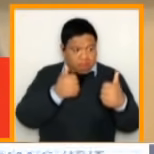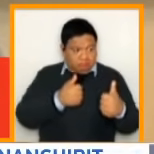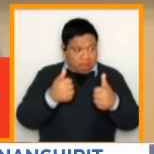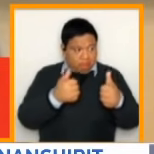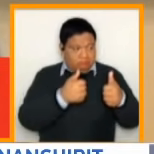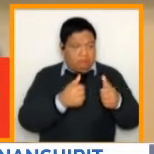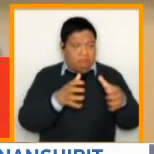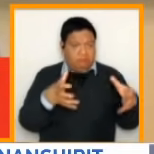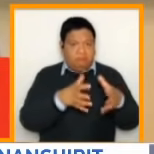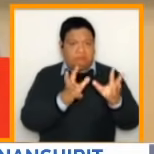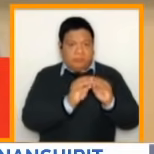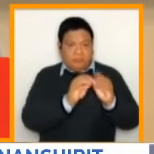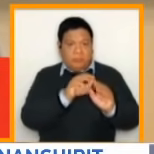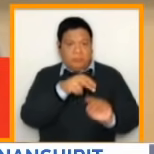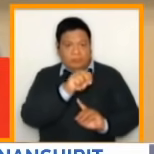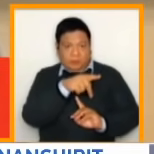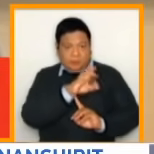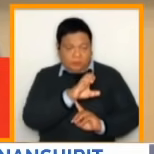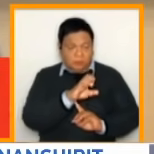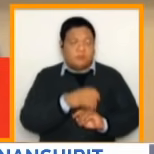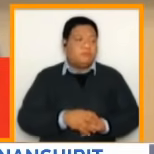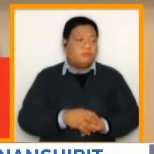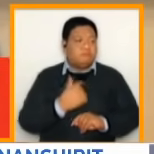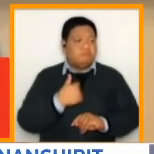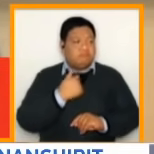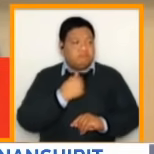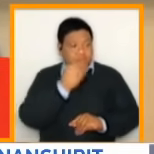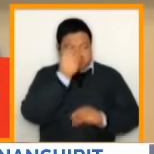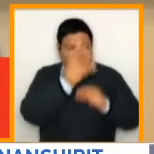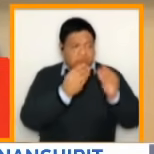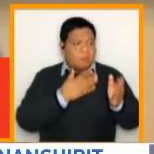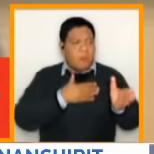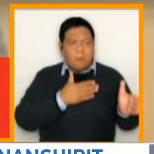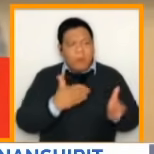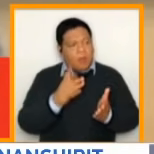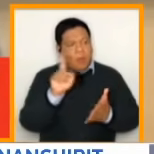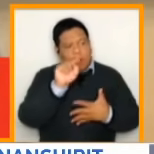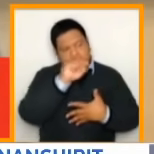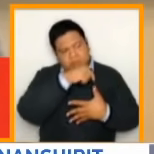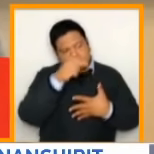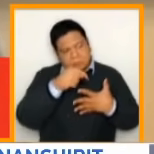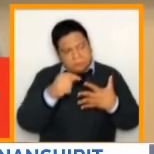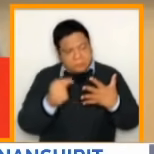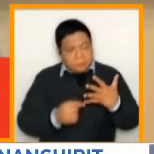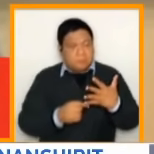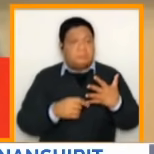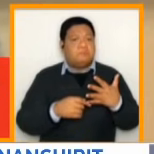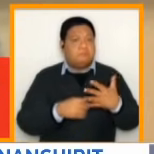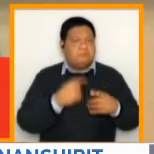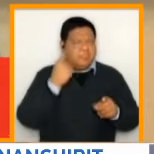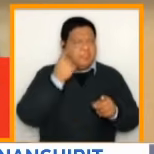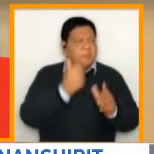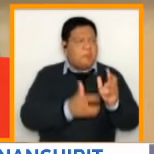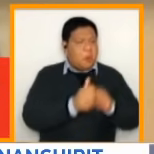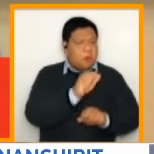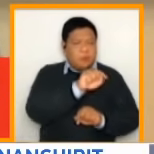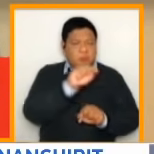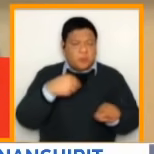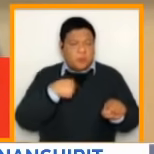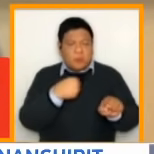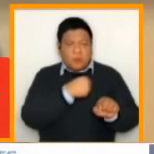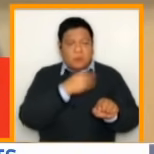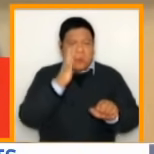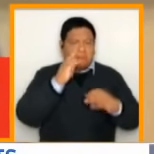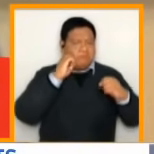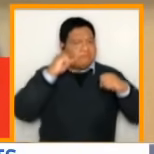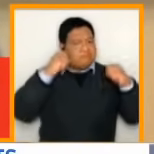Pakihinggan natin yung... At sasabihin ko sa kanila kung ano yung mga plano ko. I'm sure majority of the members will agree. But